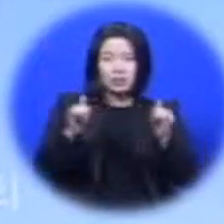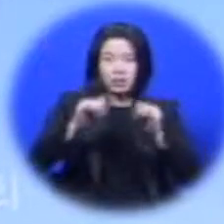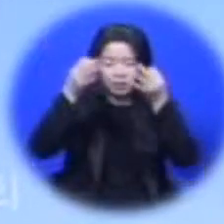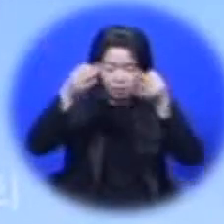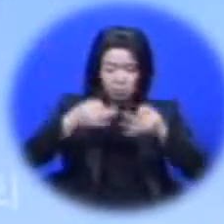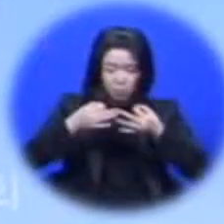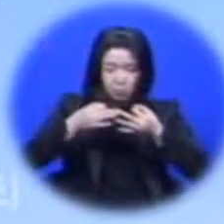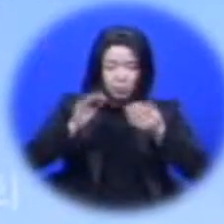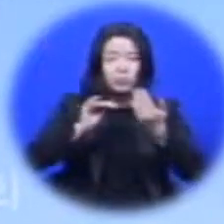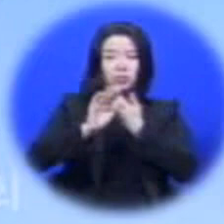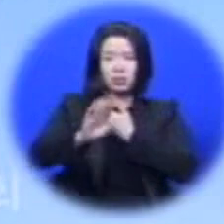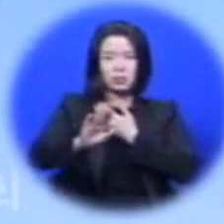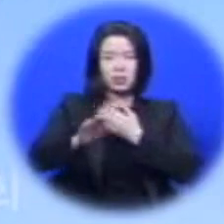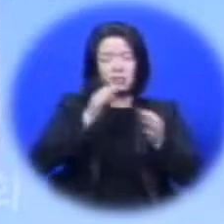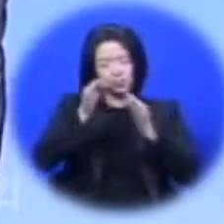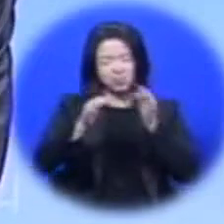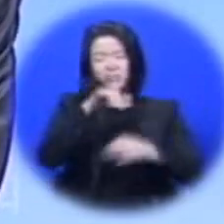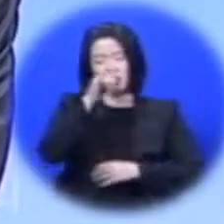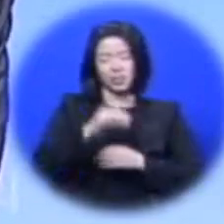나면.